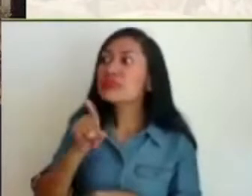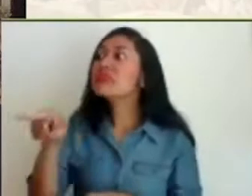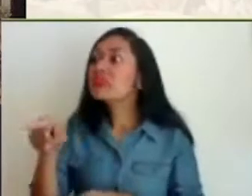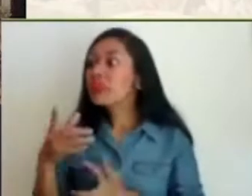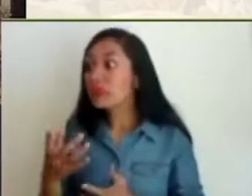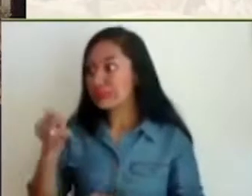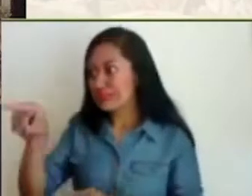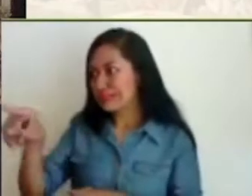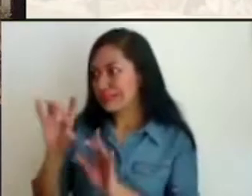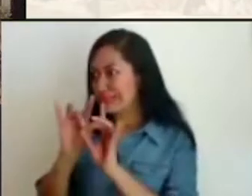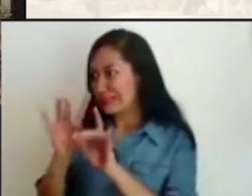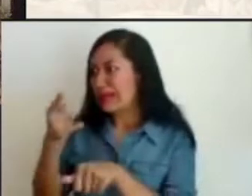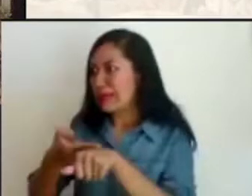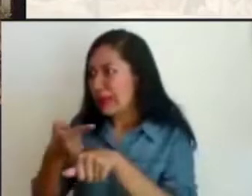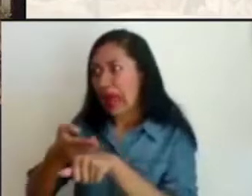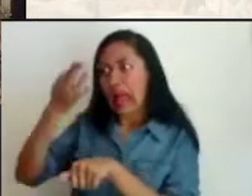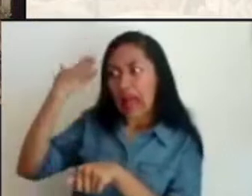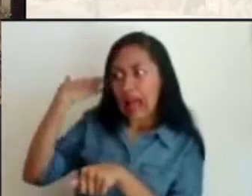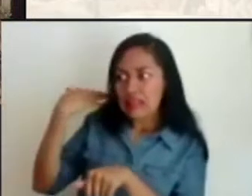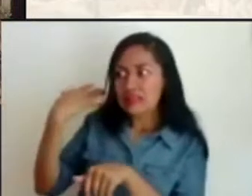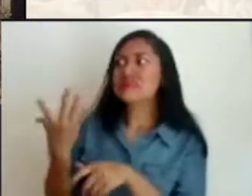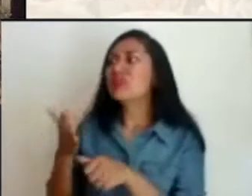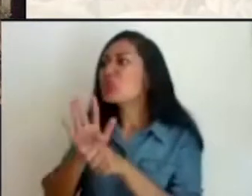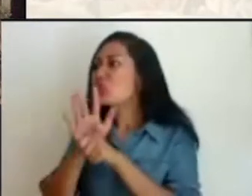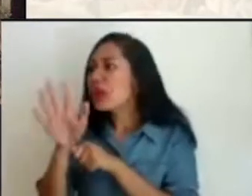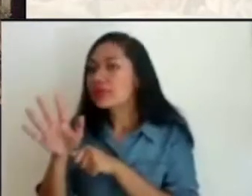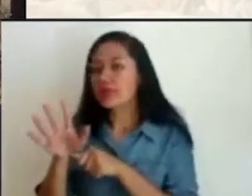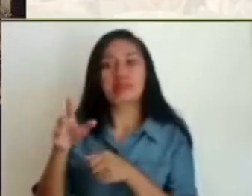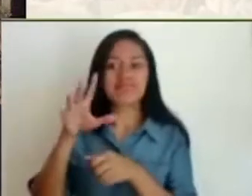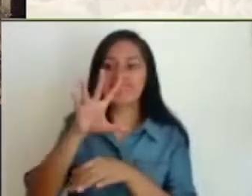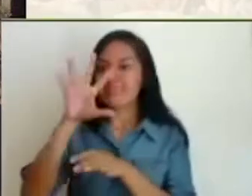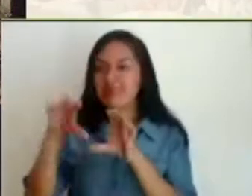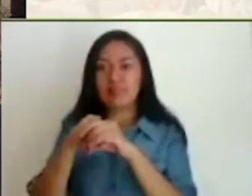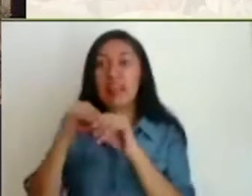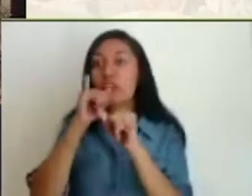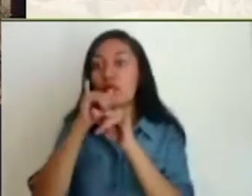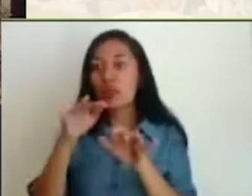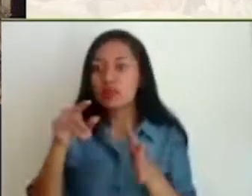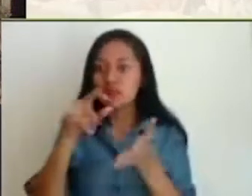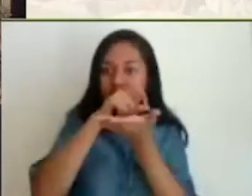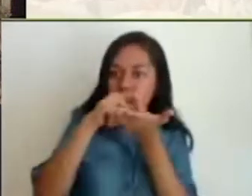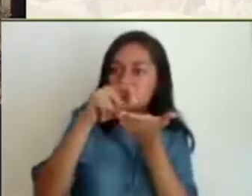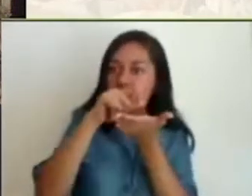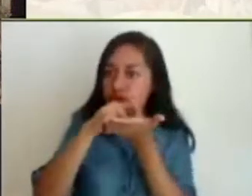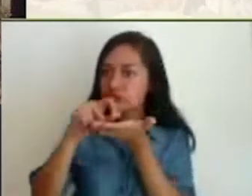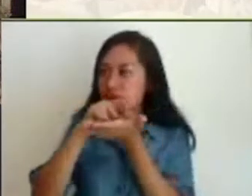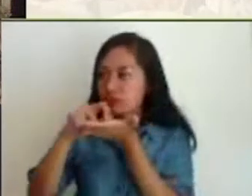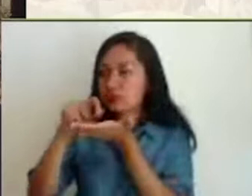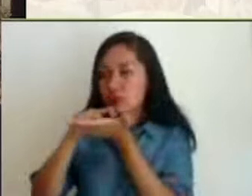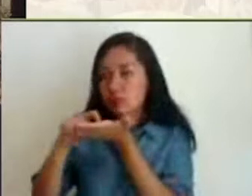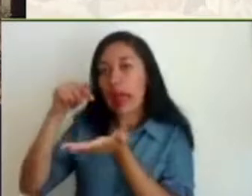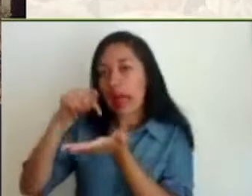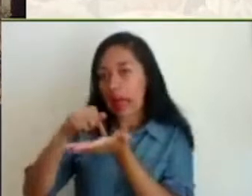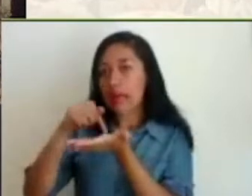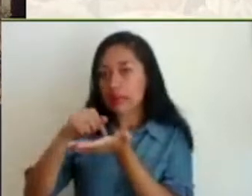La peste portó a muerte prácticamente en pari número, maschi e femmine. A fronte de un dato de